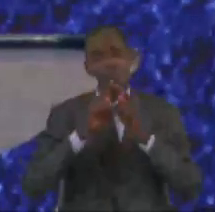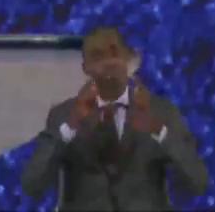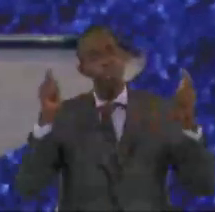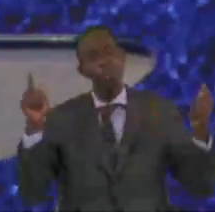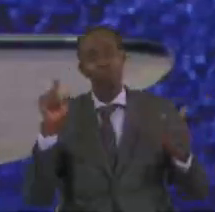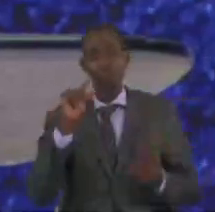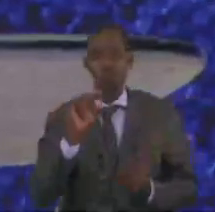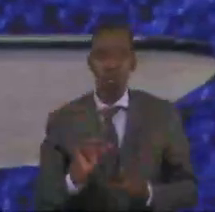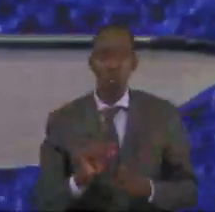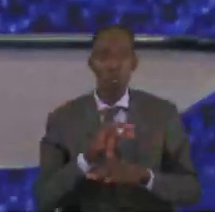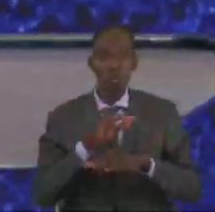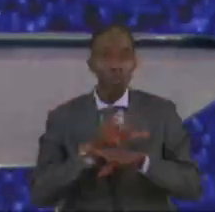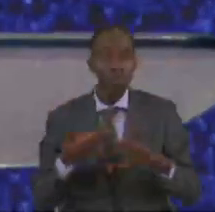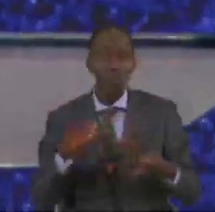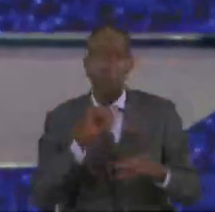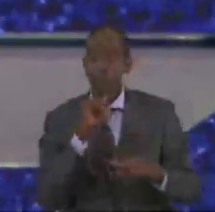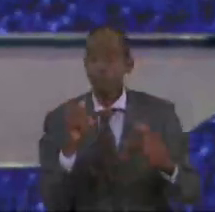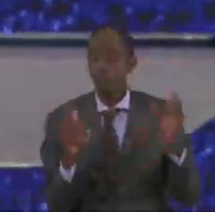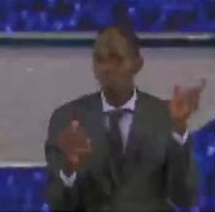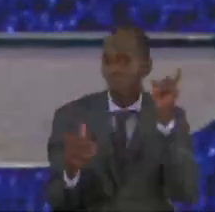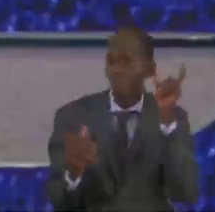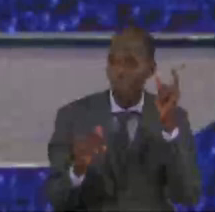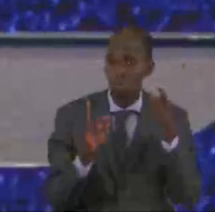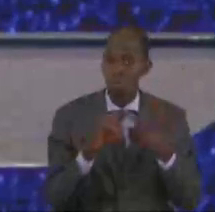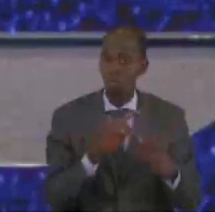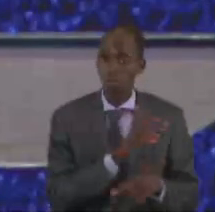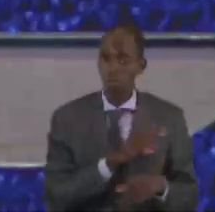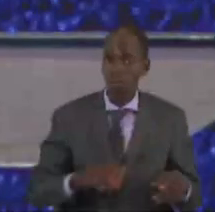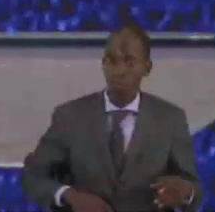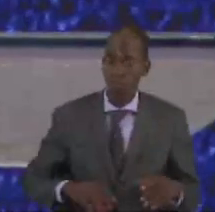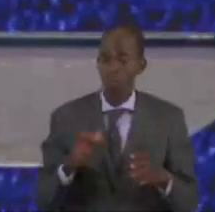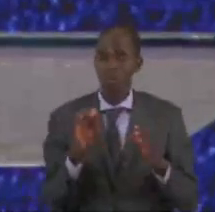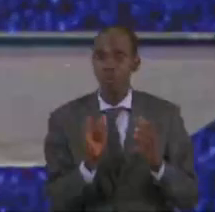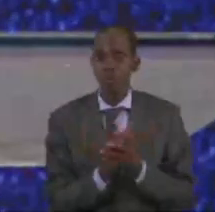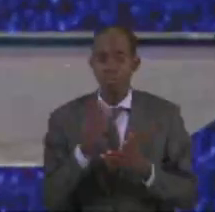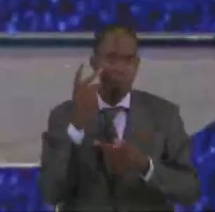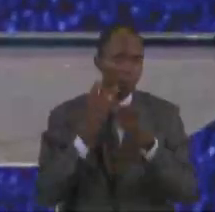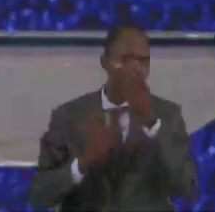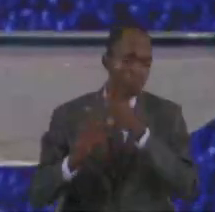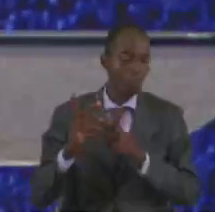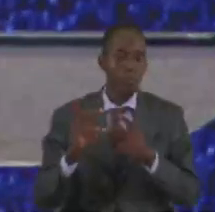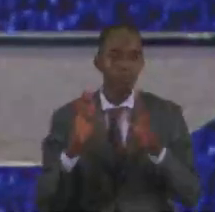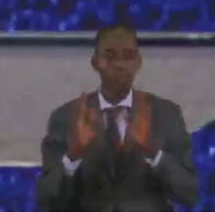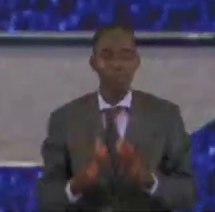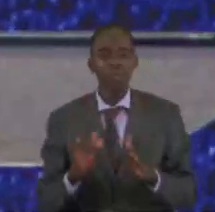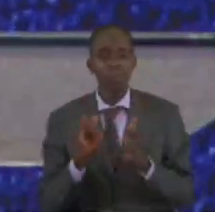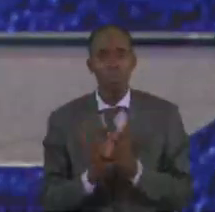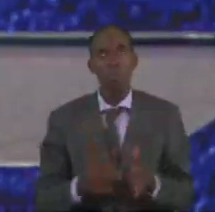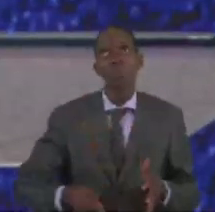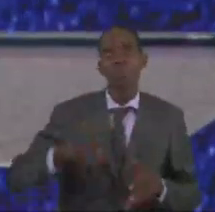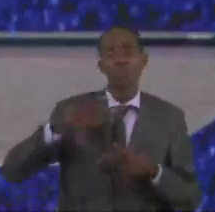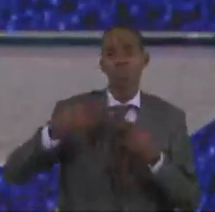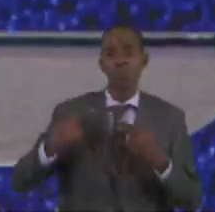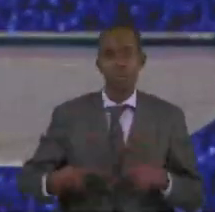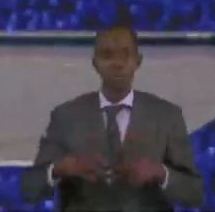femme, un cadre ou un homme ordinaire qui n'écoute pas ce prophète, ce